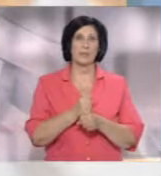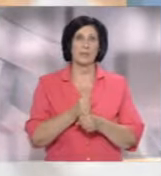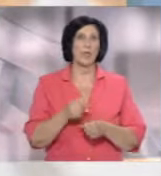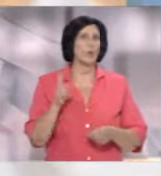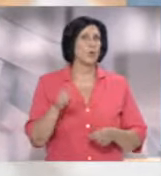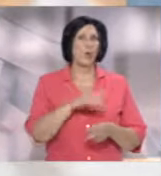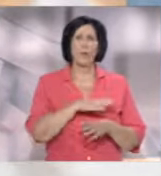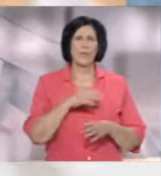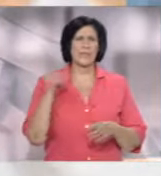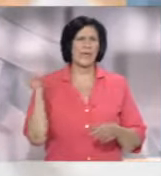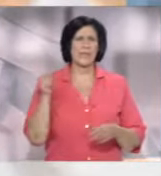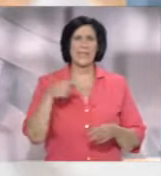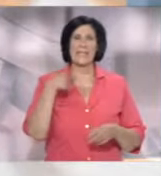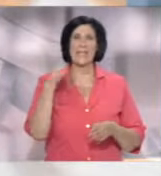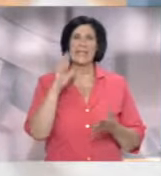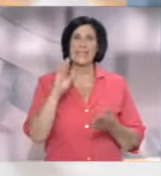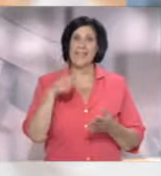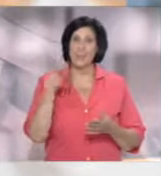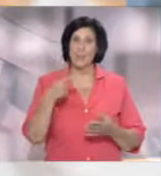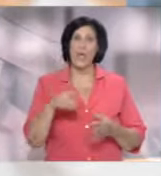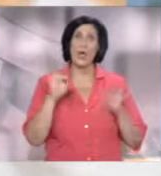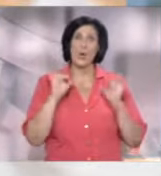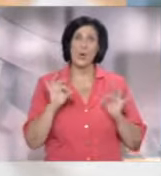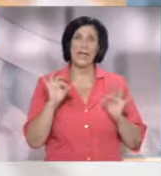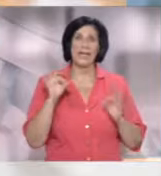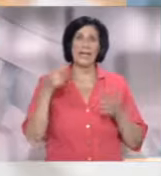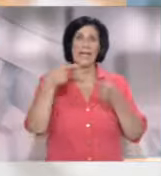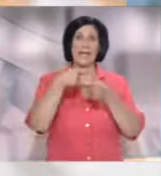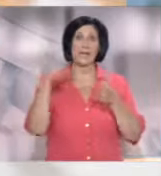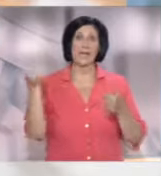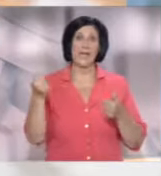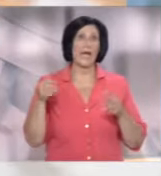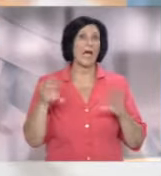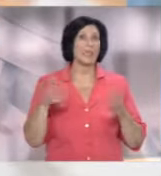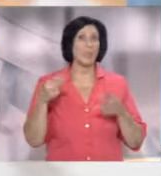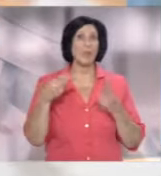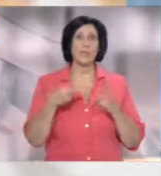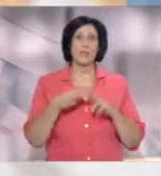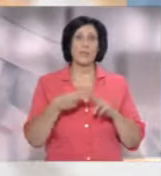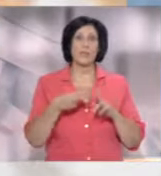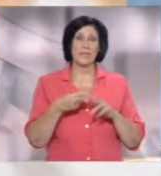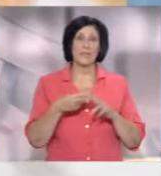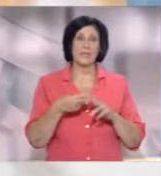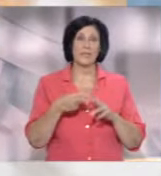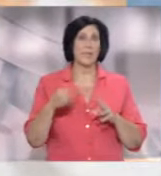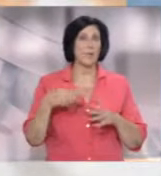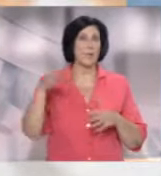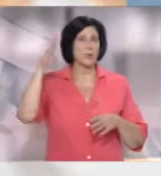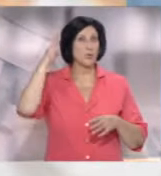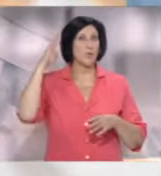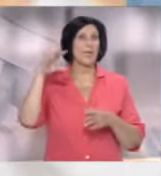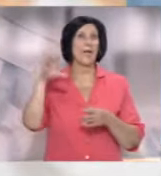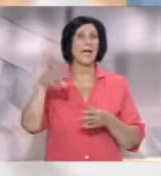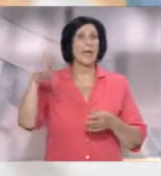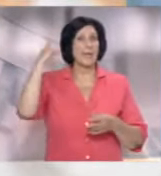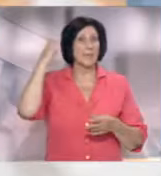но отказа да назове конкретни имена на бъдещите министри. Според Плевнелиев, пред служебния кабинет ще има важни за решаване проблеми,